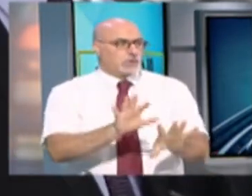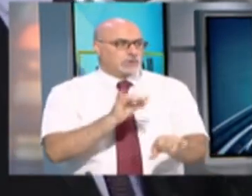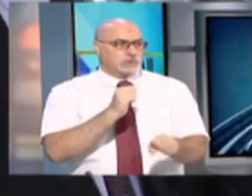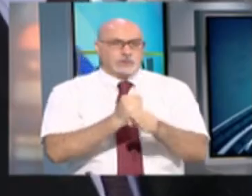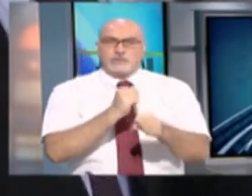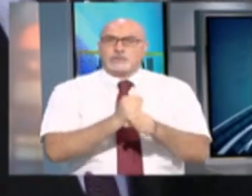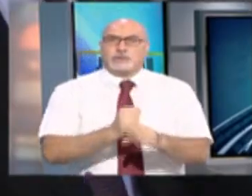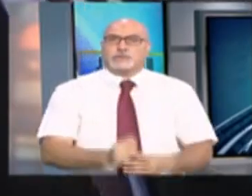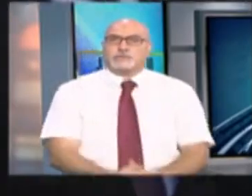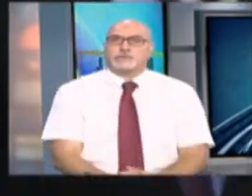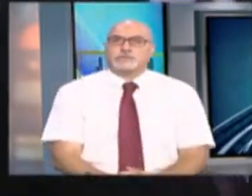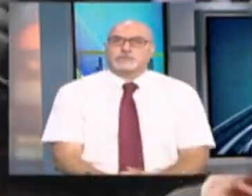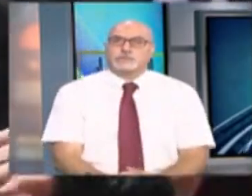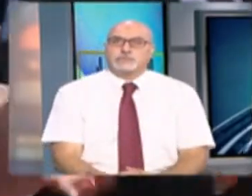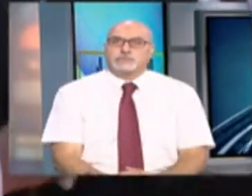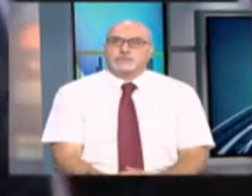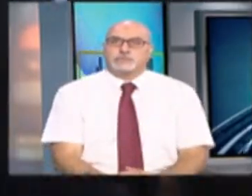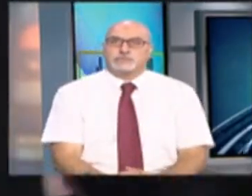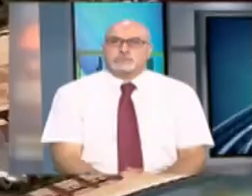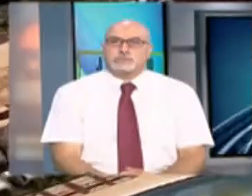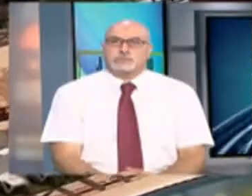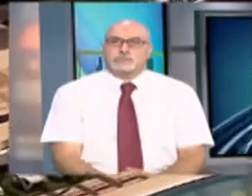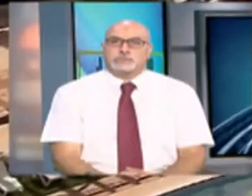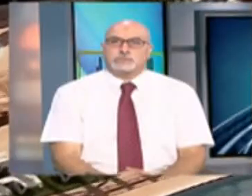سيدهم. الحمد لله.